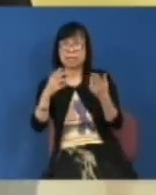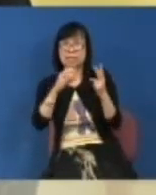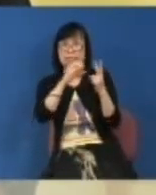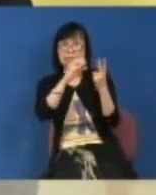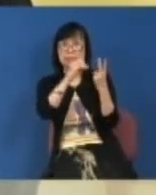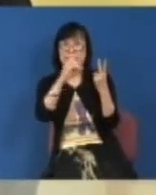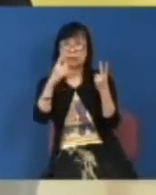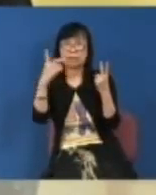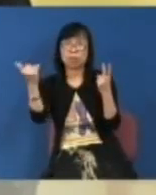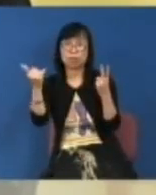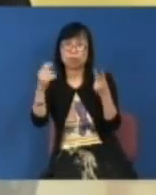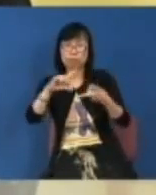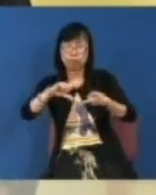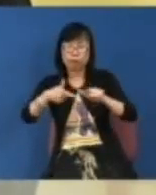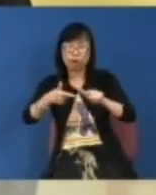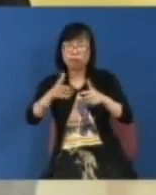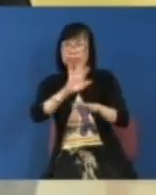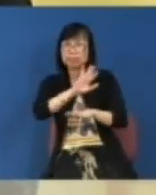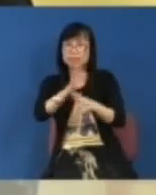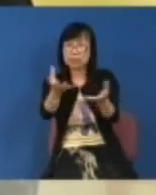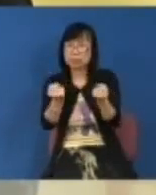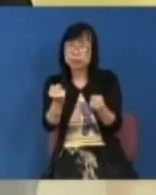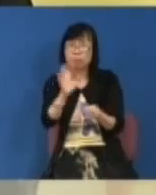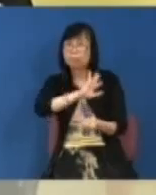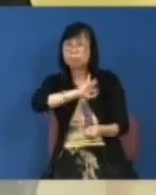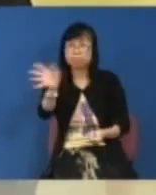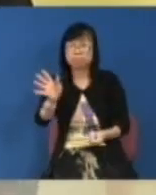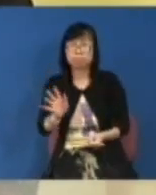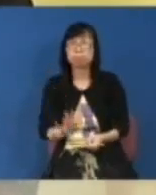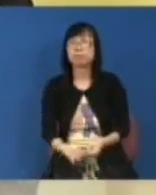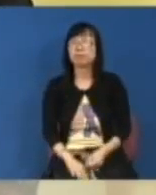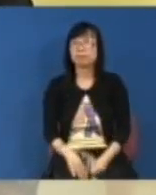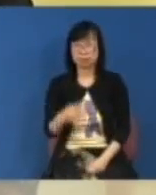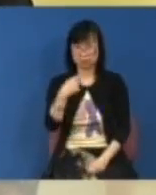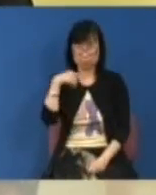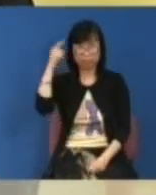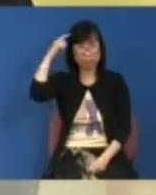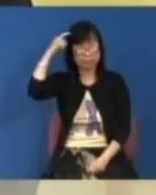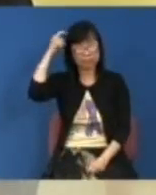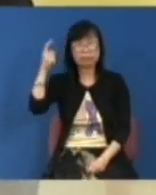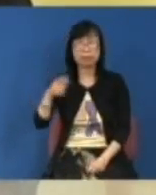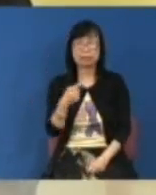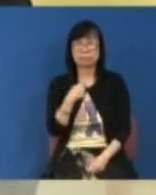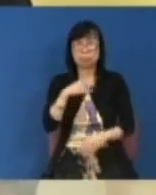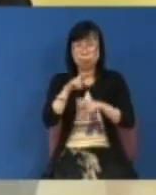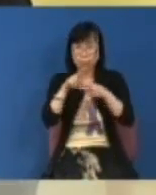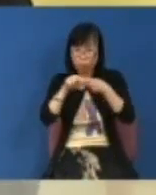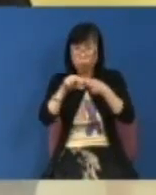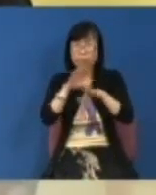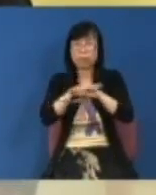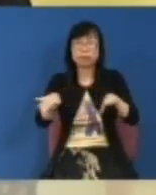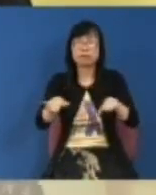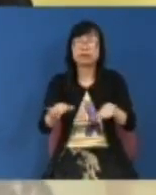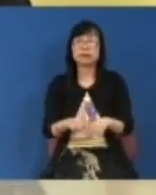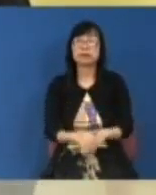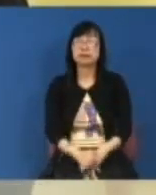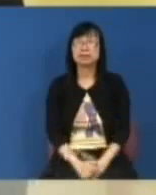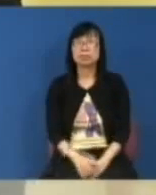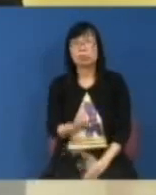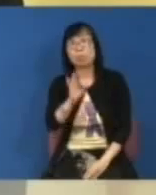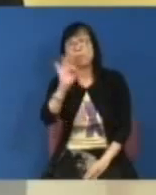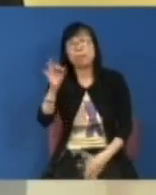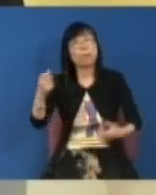家唔接受嘅時候，咁而家話我哋唔得理性，唔得和平，唔得非暴力嘅領導，有咩